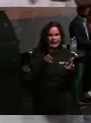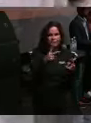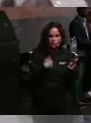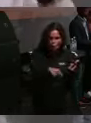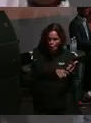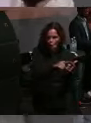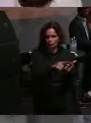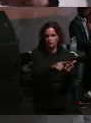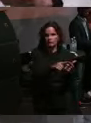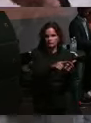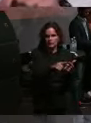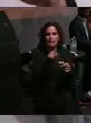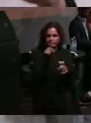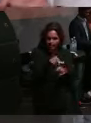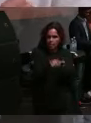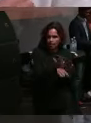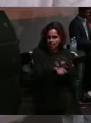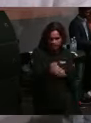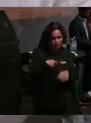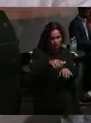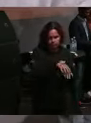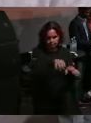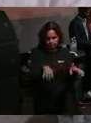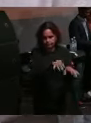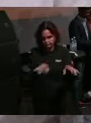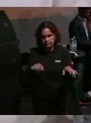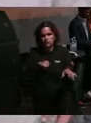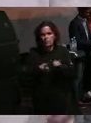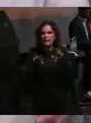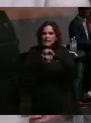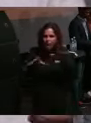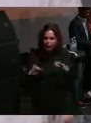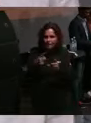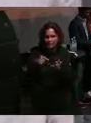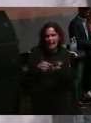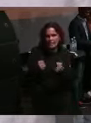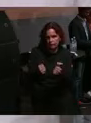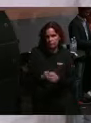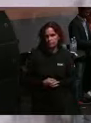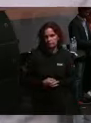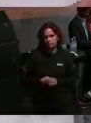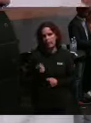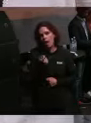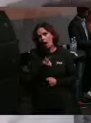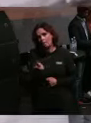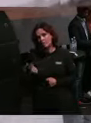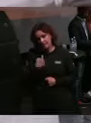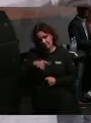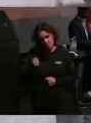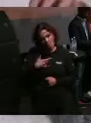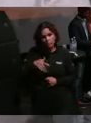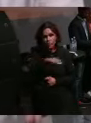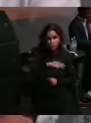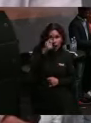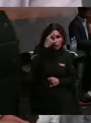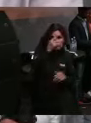har de allerede satt av områder som klar for kjernekraft. Så kanskje noen ganger så det som Svenning sier at vi må ha nasjonale synspunkt,